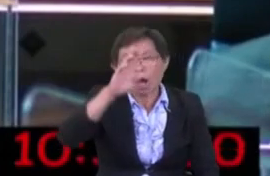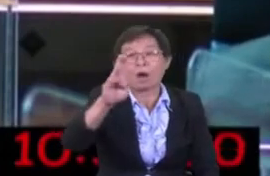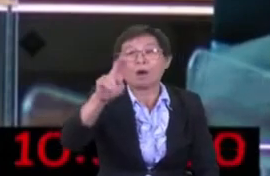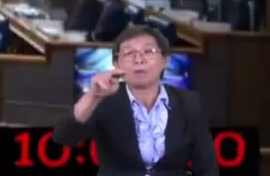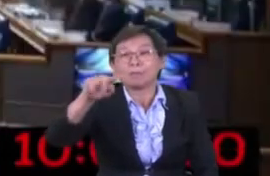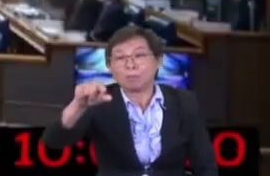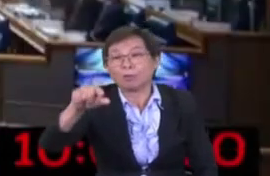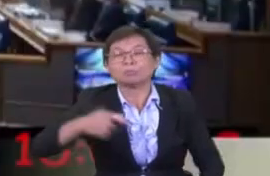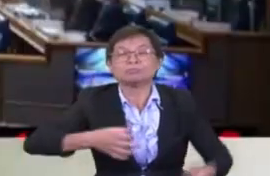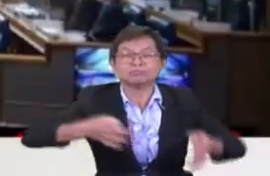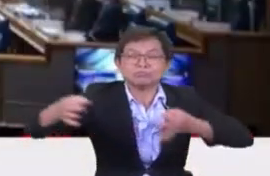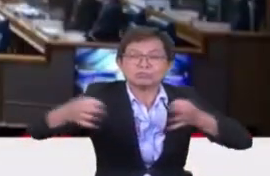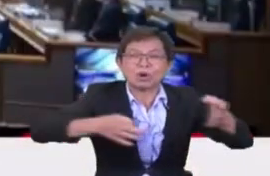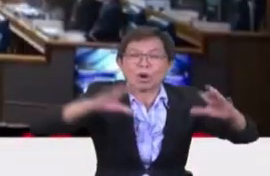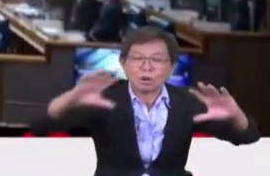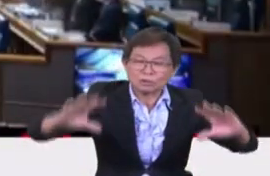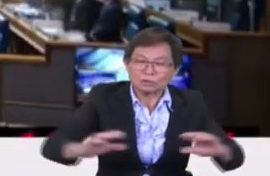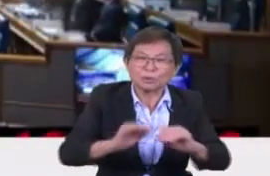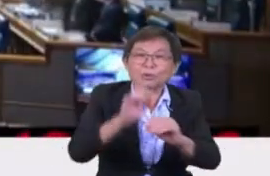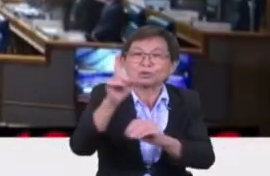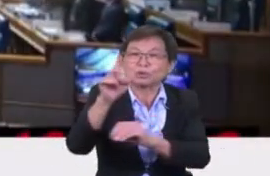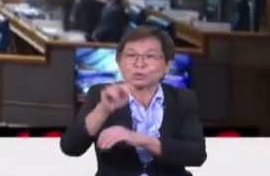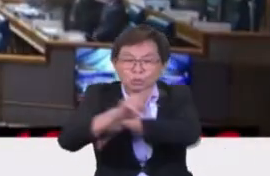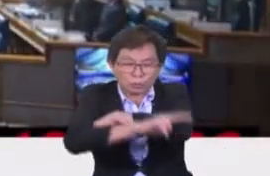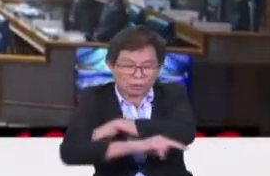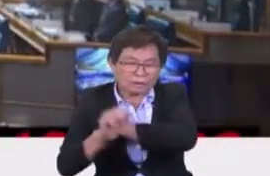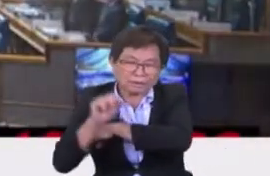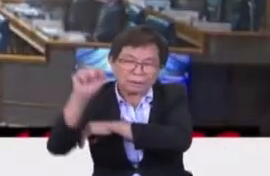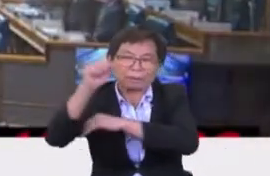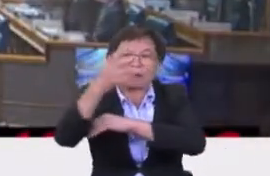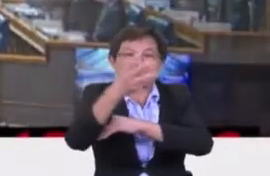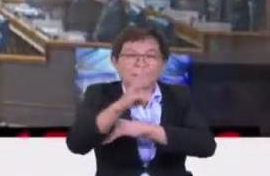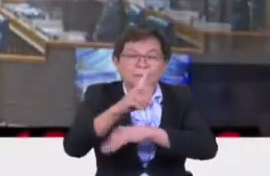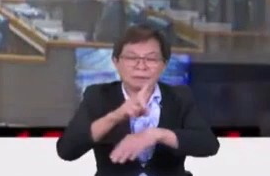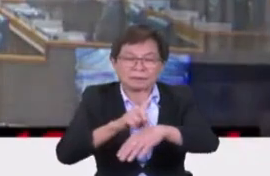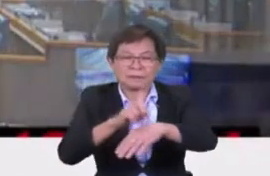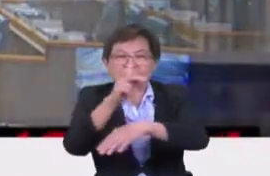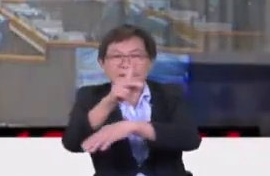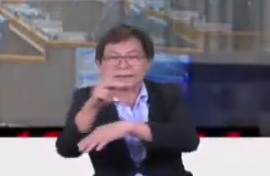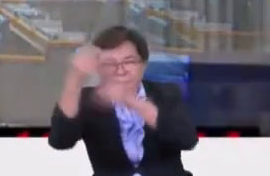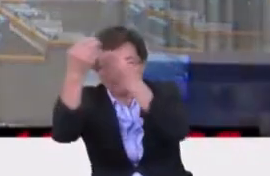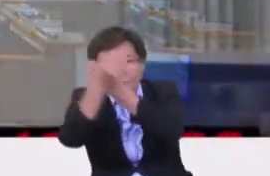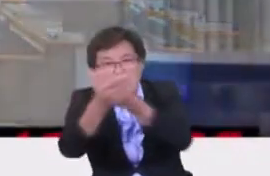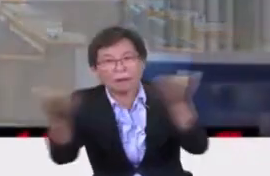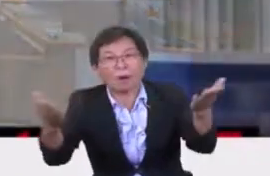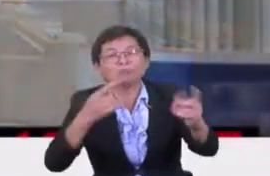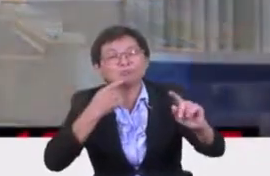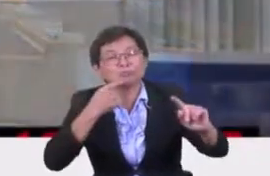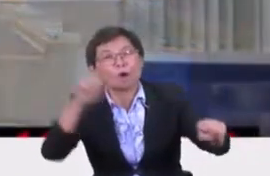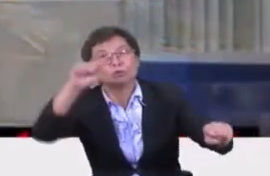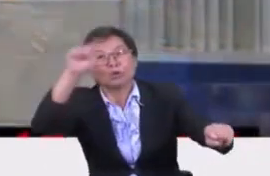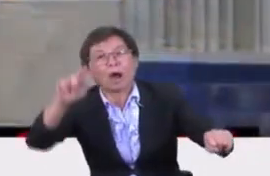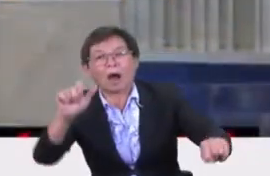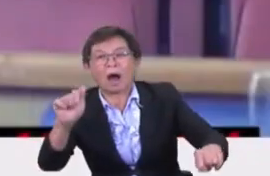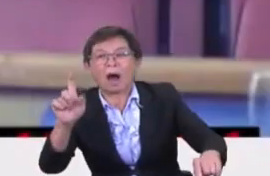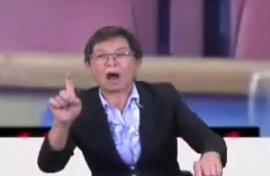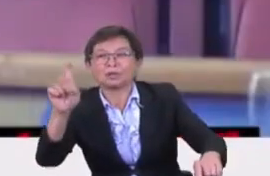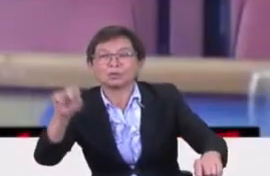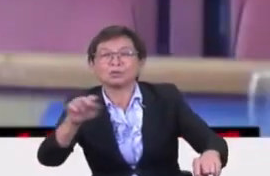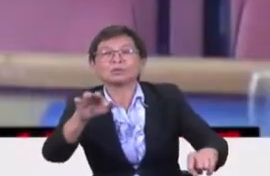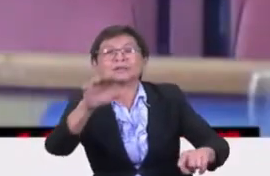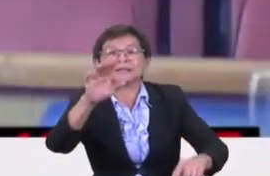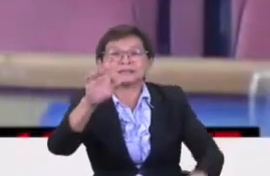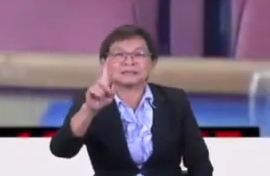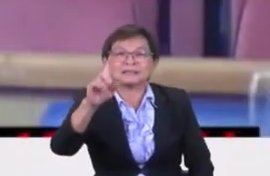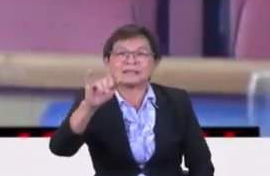demikian dalam persidangan dewan undangan Negeri Dunst Abah ke-16 di Kota Kinabalu bagi menjawab soalan add-on dilantik